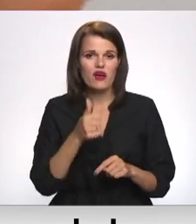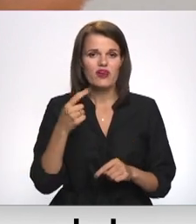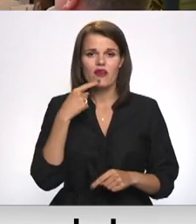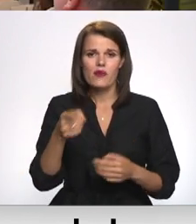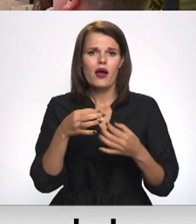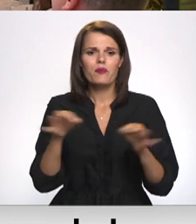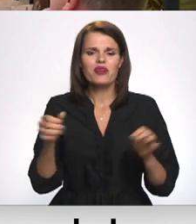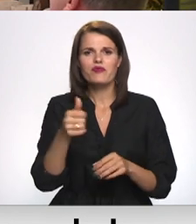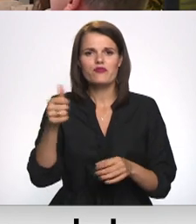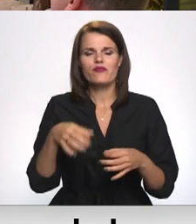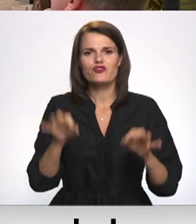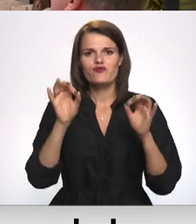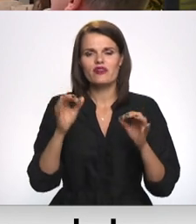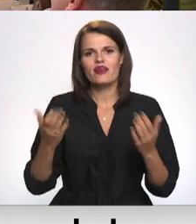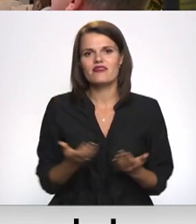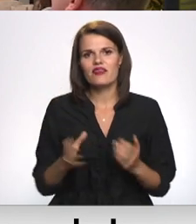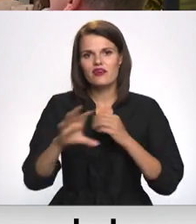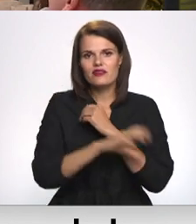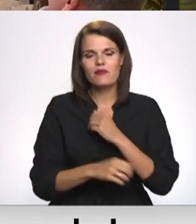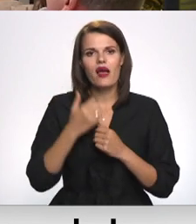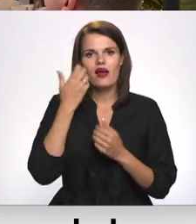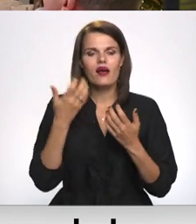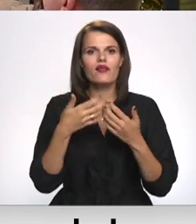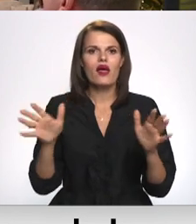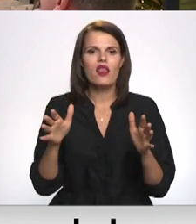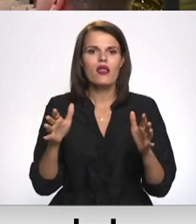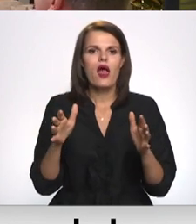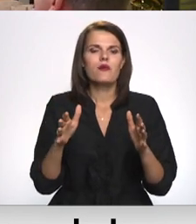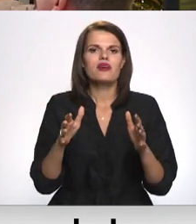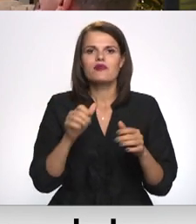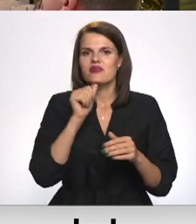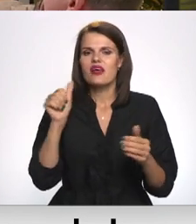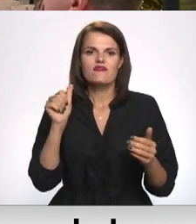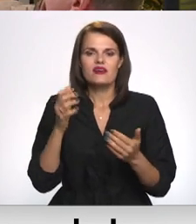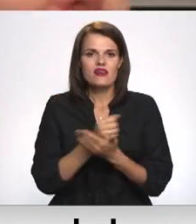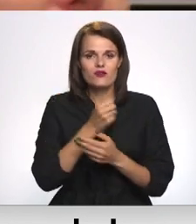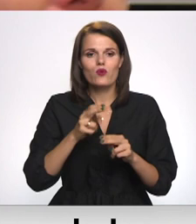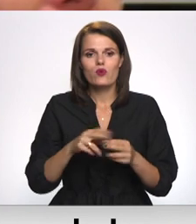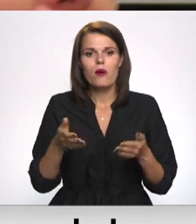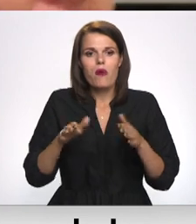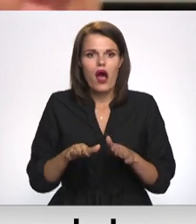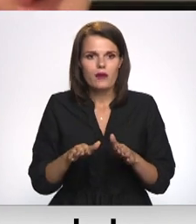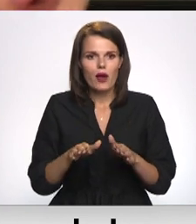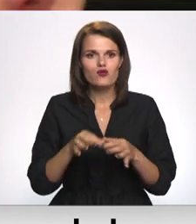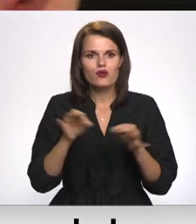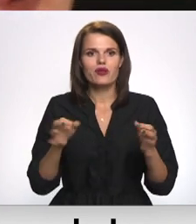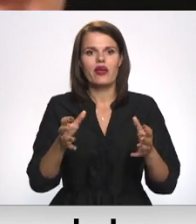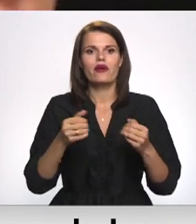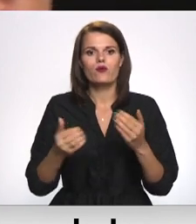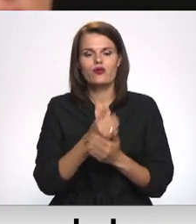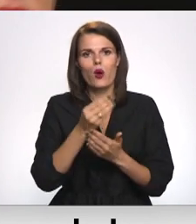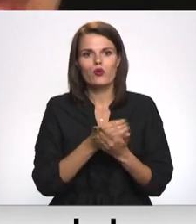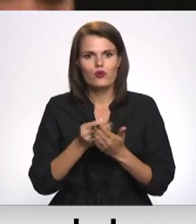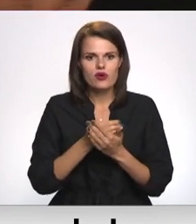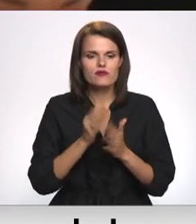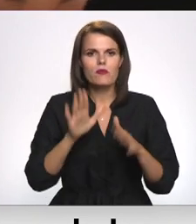brīvība sevišķi svarīga ir dzīves izskaņā, kad lielās brīvības kļūšas nesasniedzamas un pāri palikušās iegūst jaunu nozīmi. Par nesautīgo